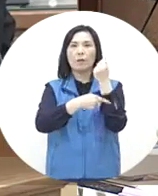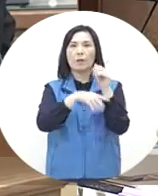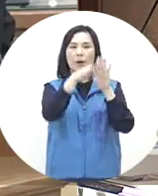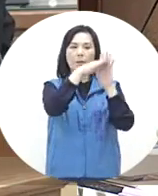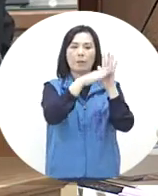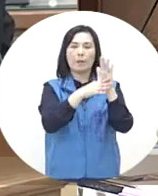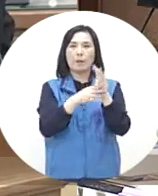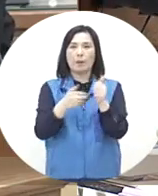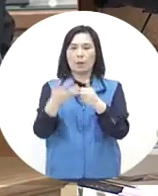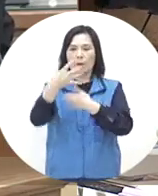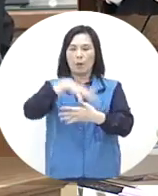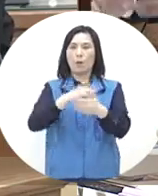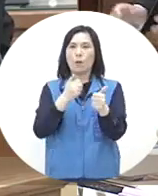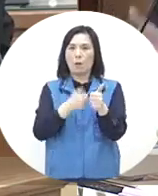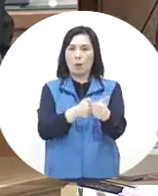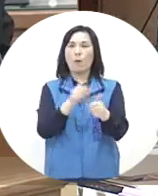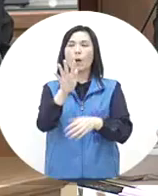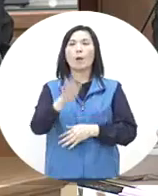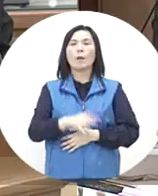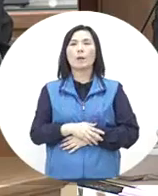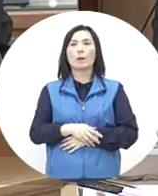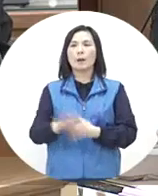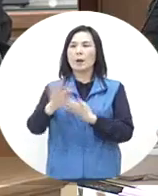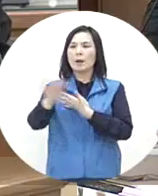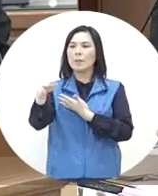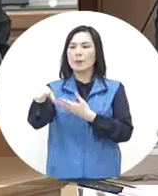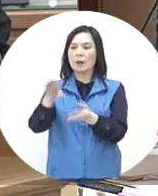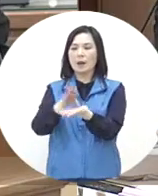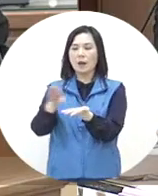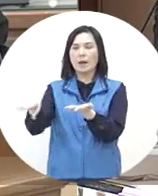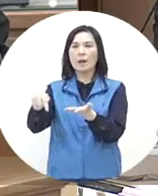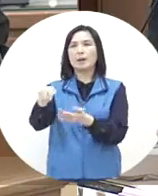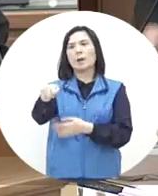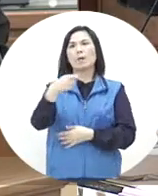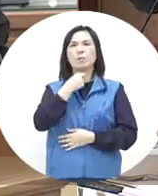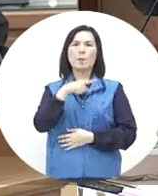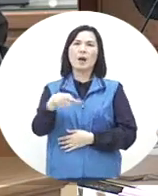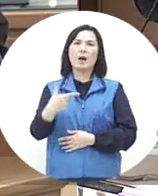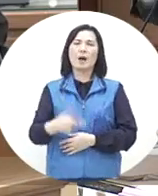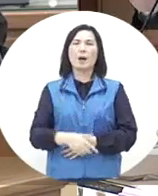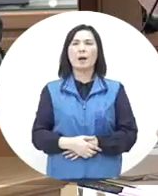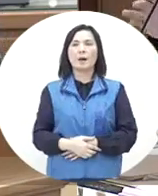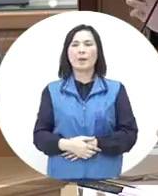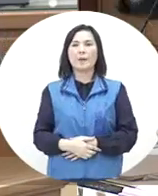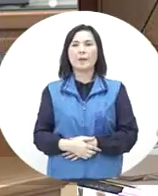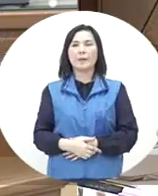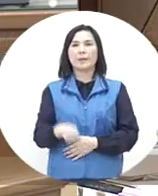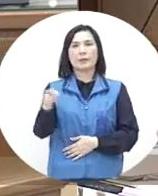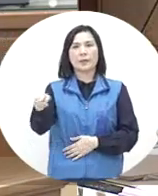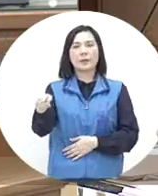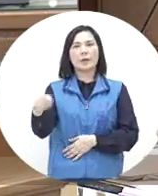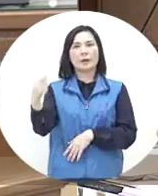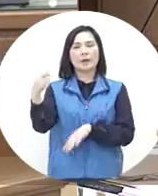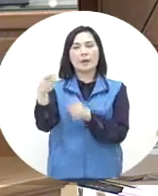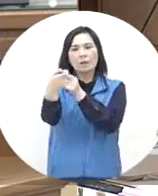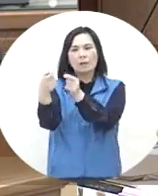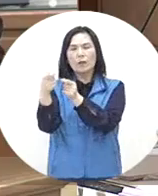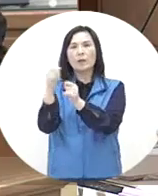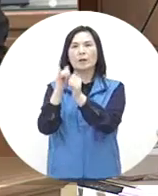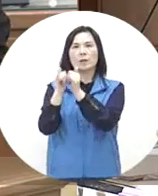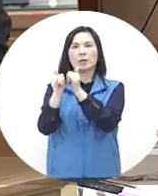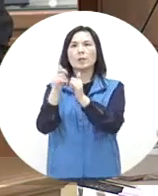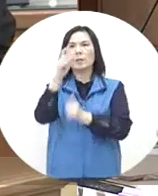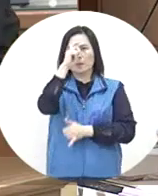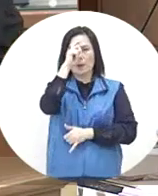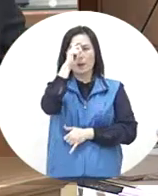的其他的区域里面可以做停车场的，他也不愿意。哦，那其实在地居民其实非常期待，如